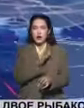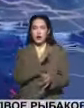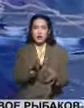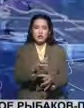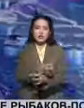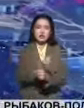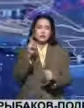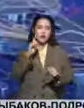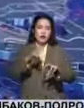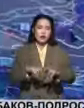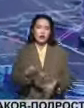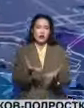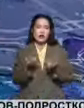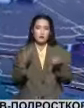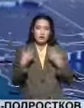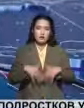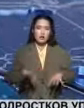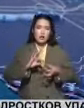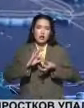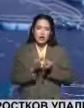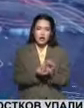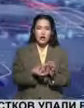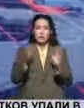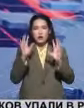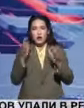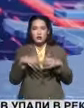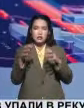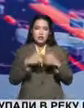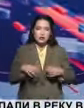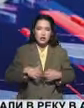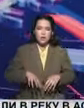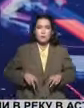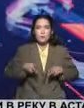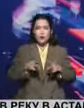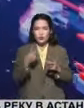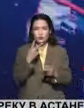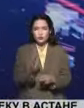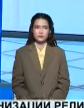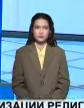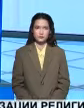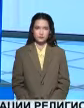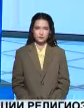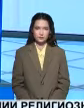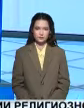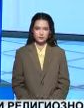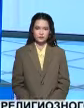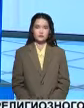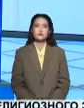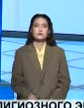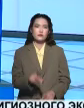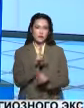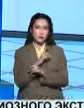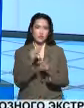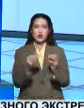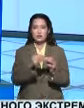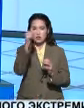и заключен в изолятор временного содержания. Подробные обстоятельства данного преступления выясняются. Смерть